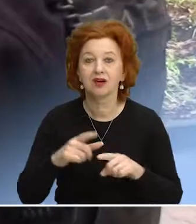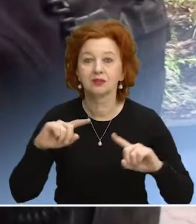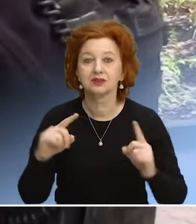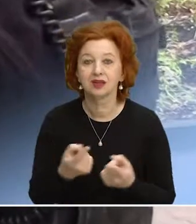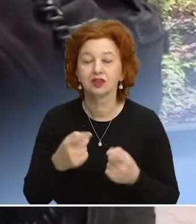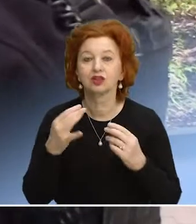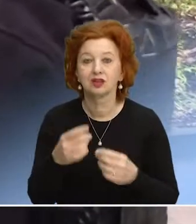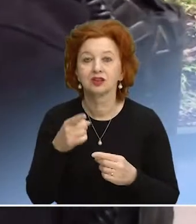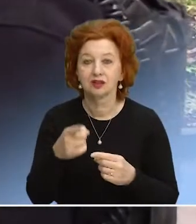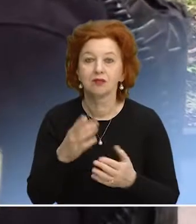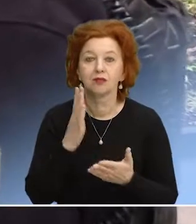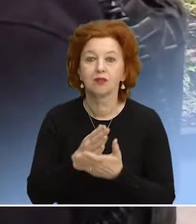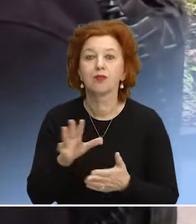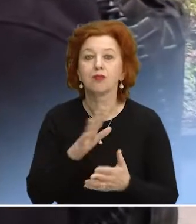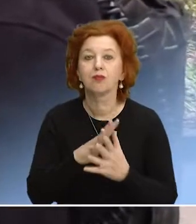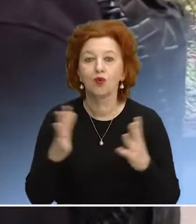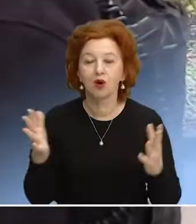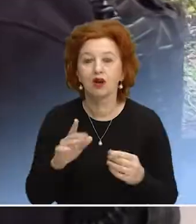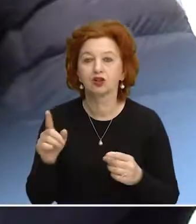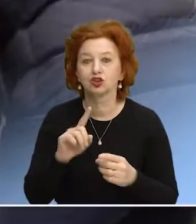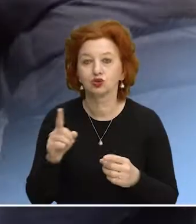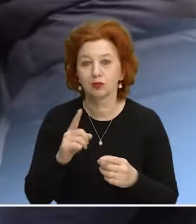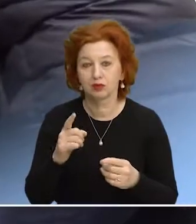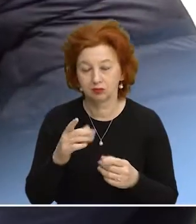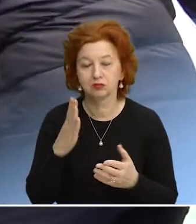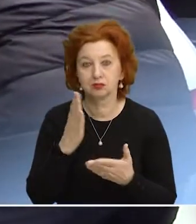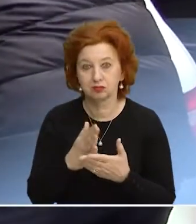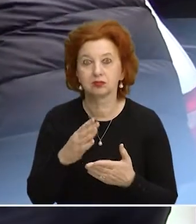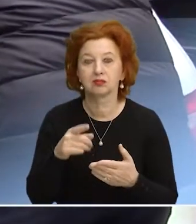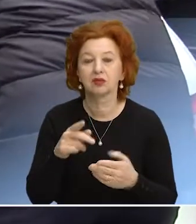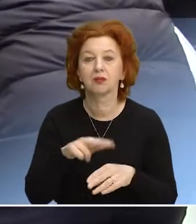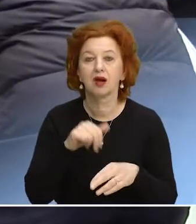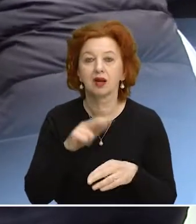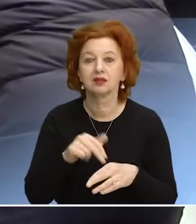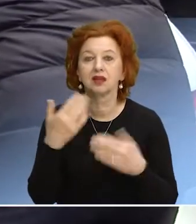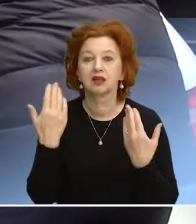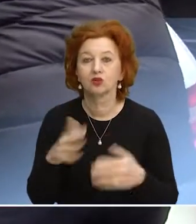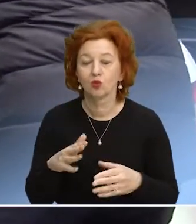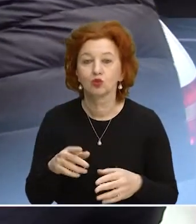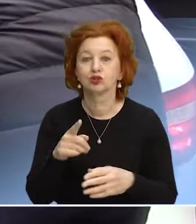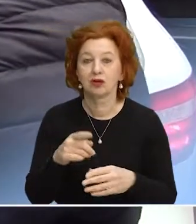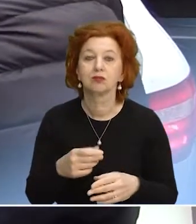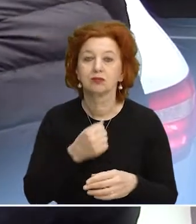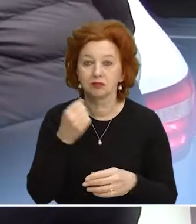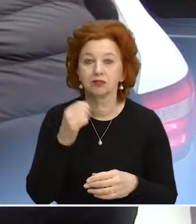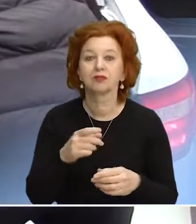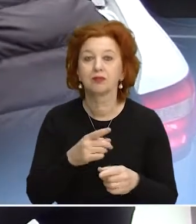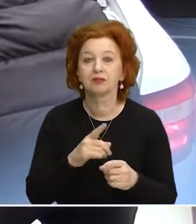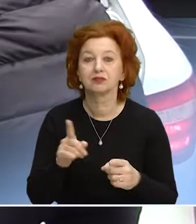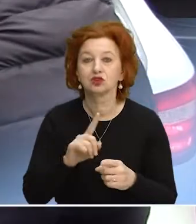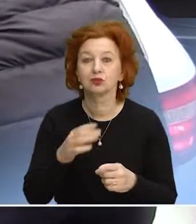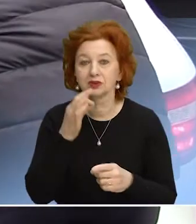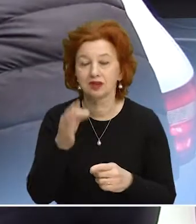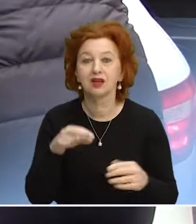словам задержанного, не хватило ему доехать до места, чтобы через личный интернет-магазин сбыть содержимое наркозависимым людям при